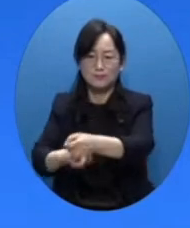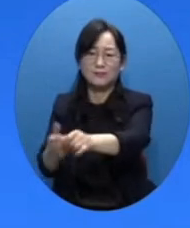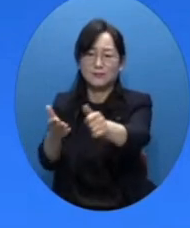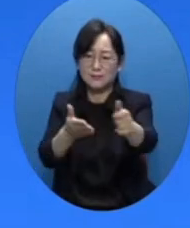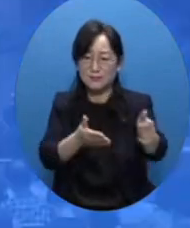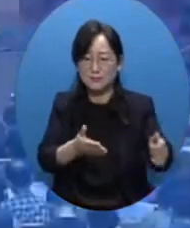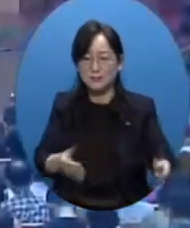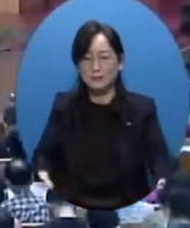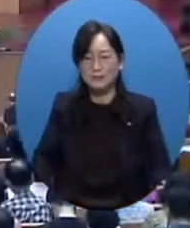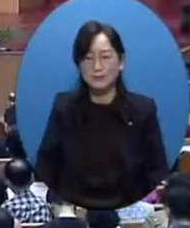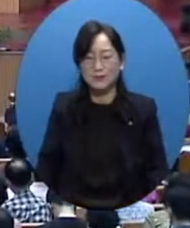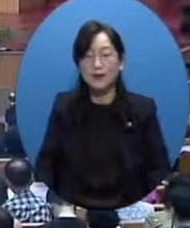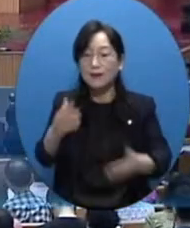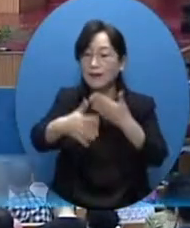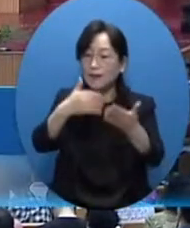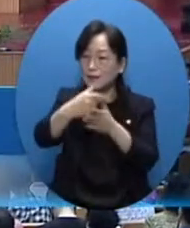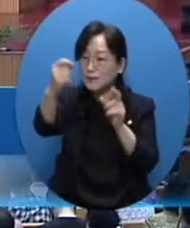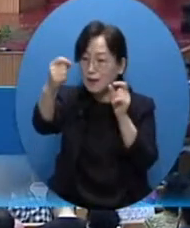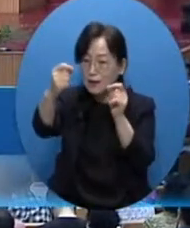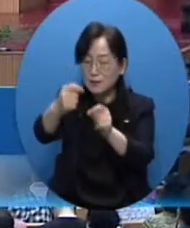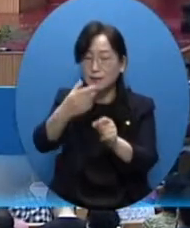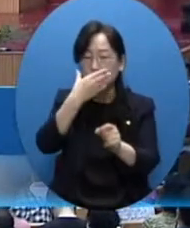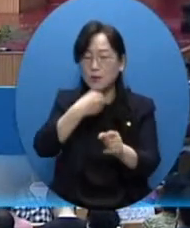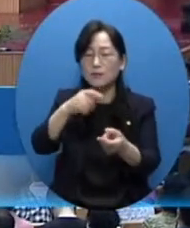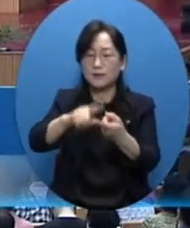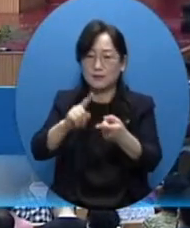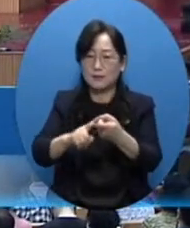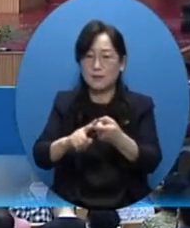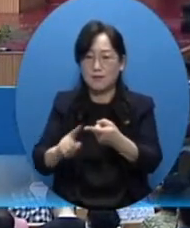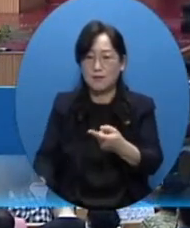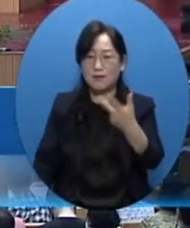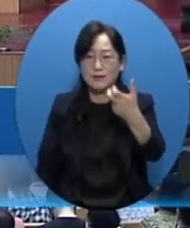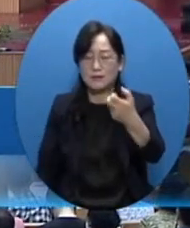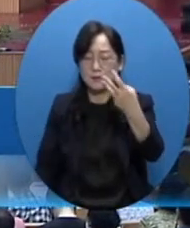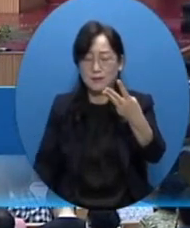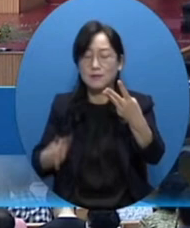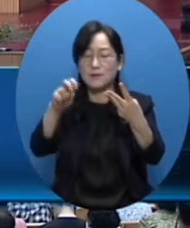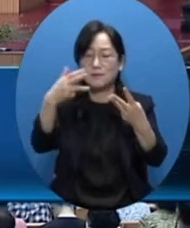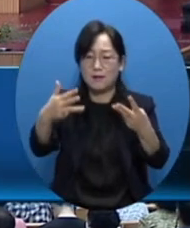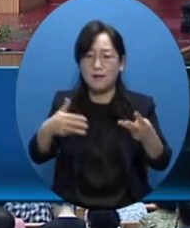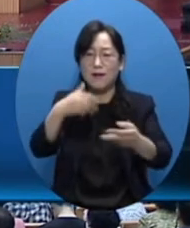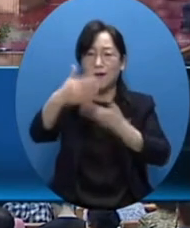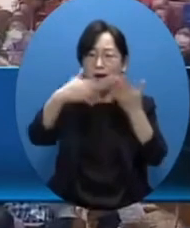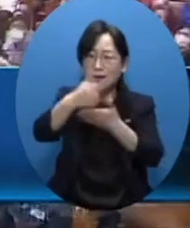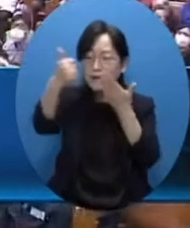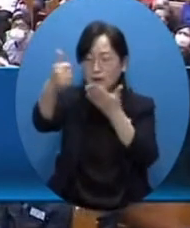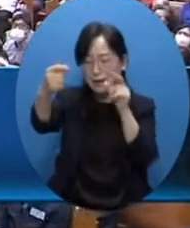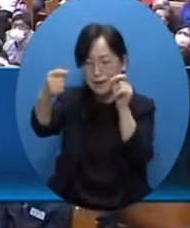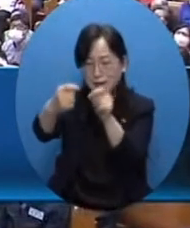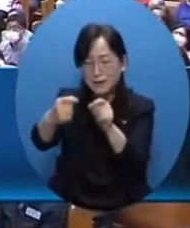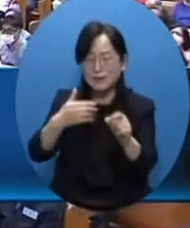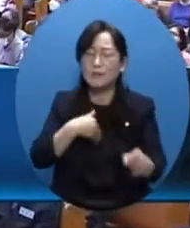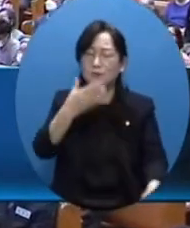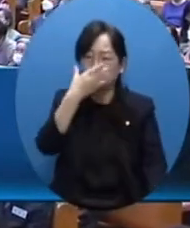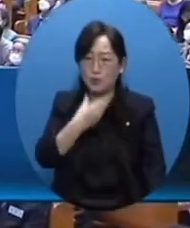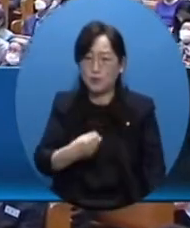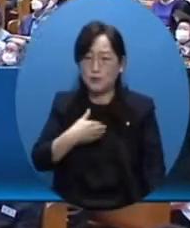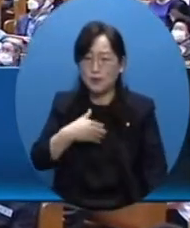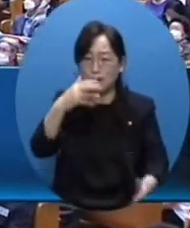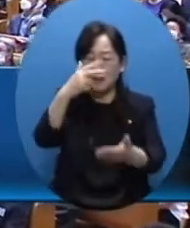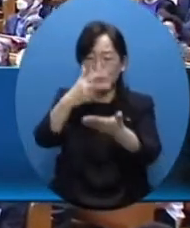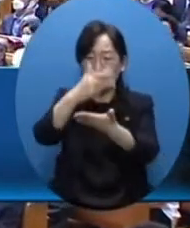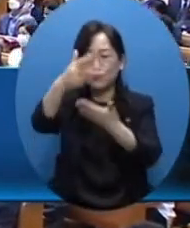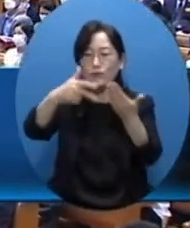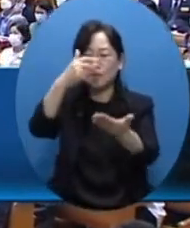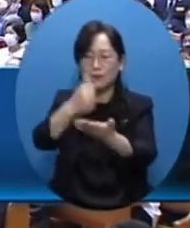합니다 하나님을 가까이 하는 무게 대해서 731 28 자로 말씀합니다 하나님께 가까이 함이 내게 복이라 내가 주 여호와를 나의